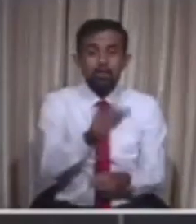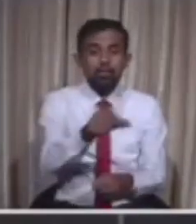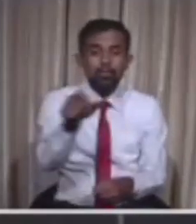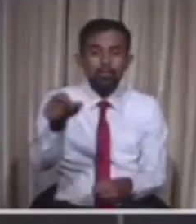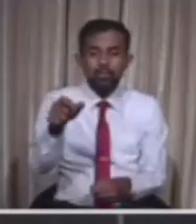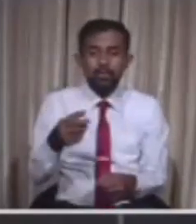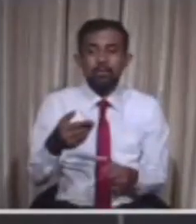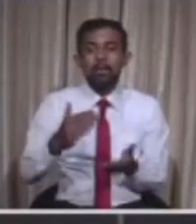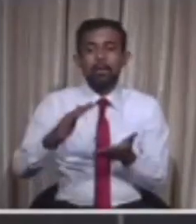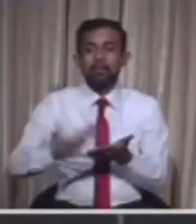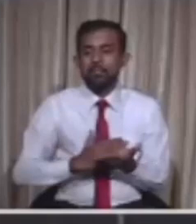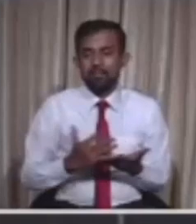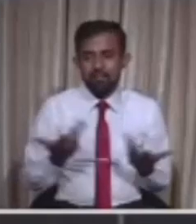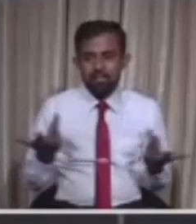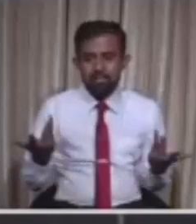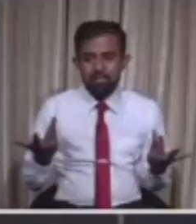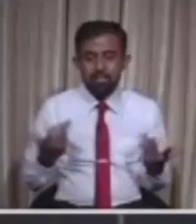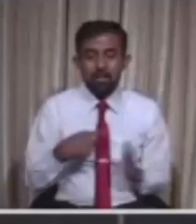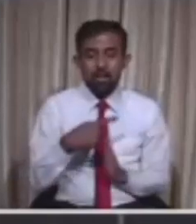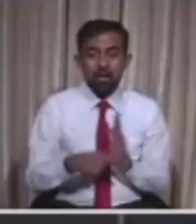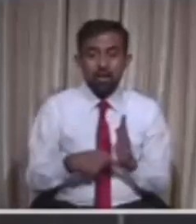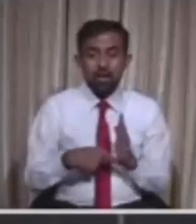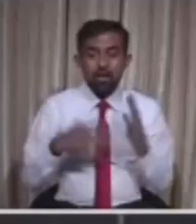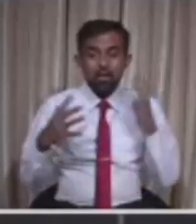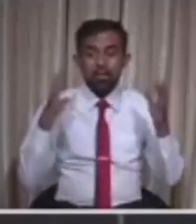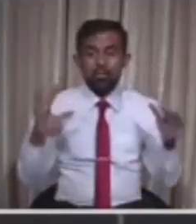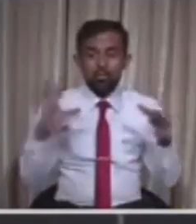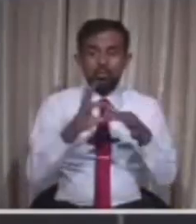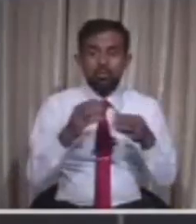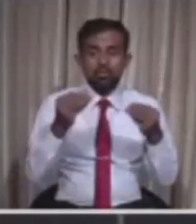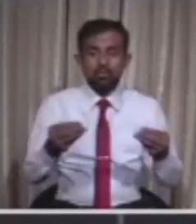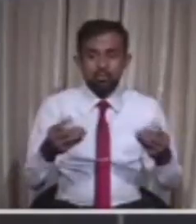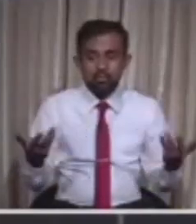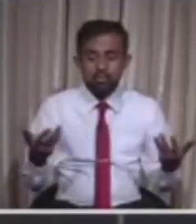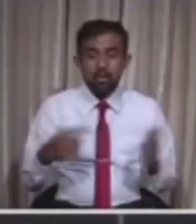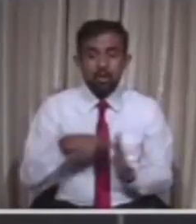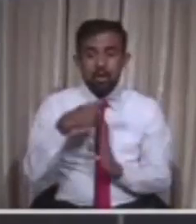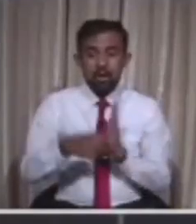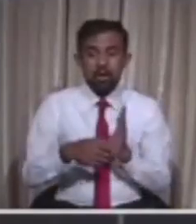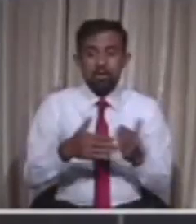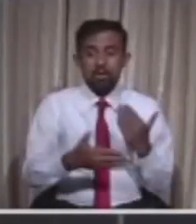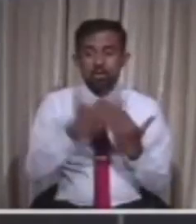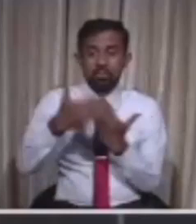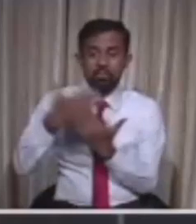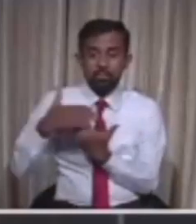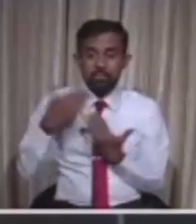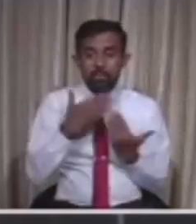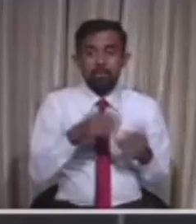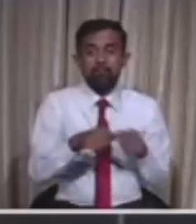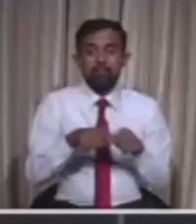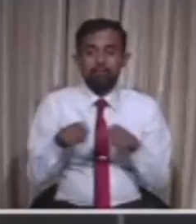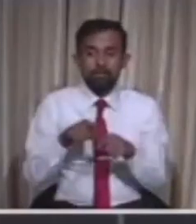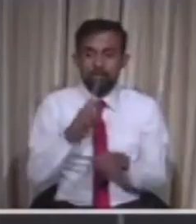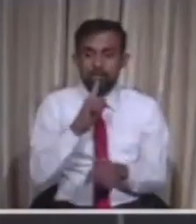මේක කරන්න දුන්නේ නැහැ මේ රට ලෝකෙට එකතු කරන්න දුන්නේ නැහැ රට වටේට තාප්ප බඳින්න ඕනේ කියලා කිව්වා.